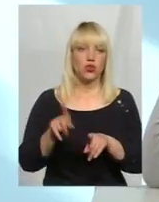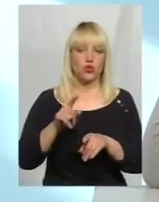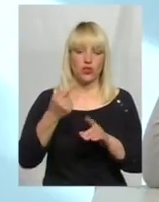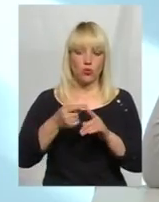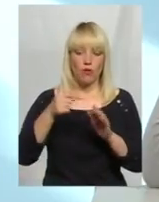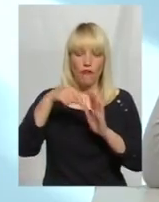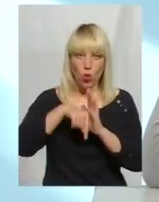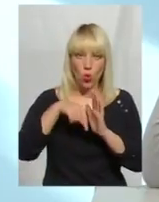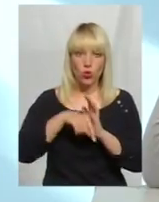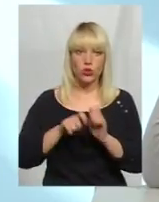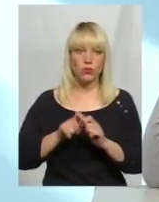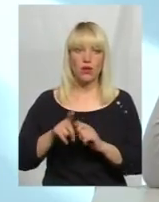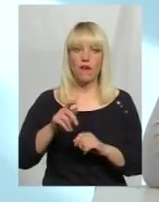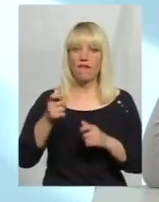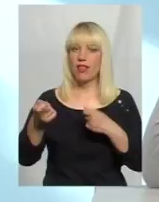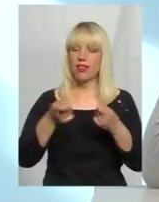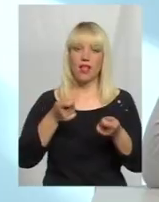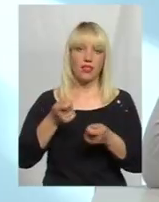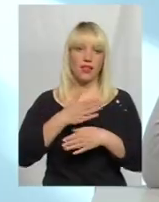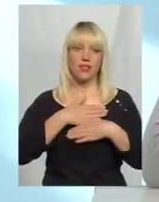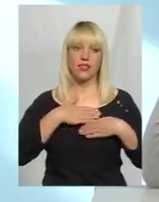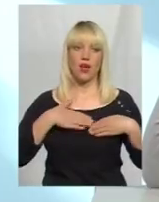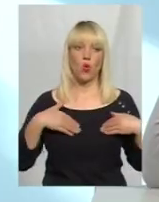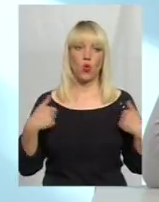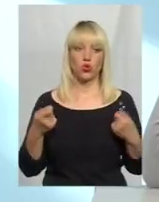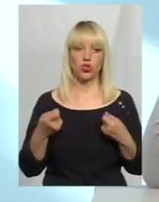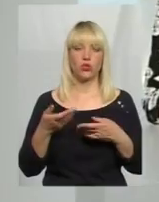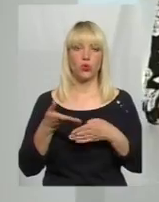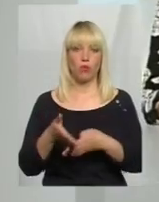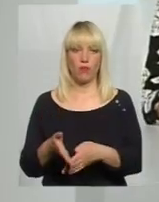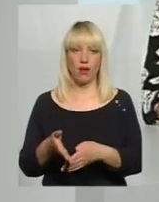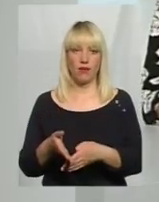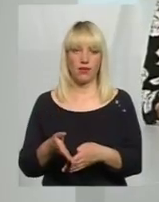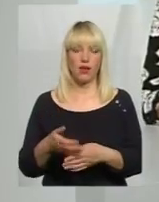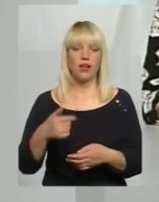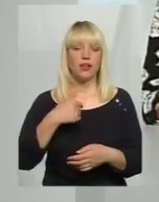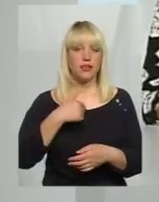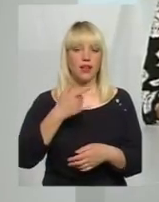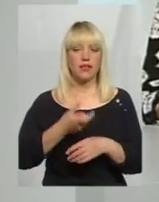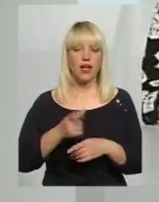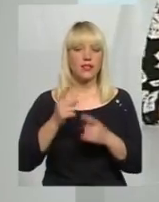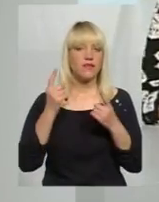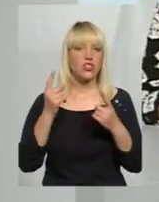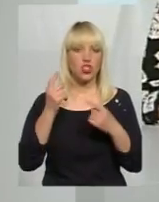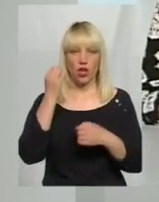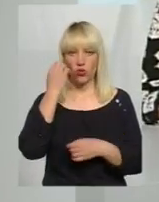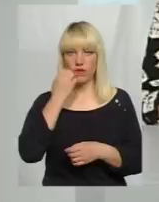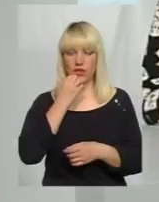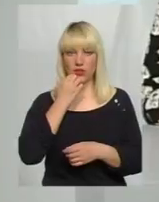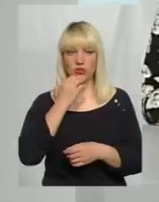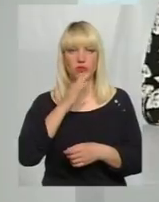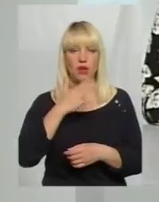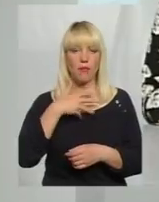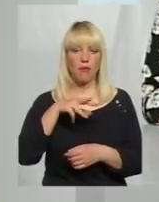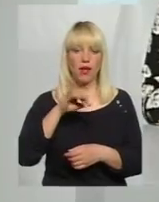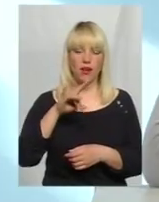на жаль, влада допомагати не хоче. Оце от я надзвичайно вдячна, звичайно, нашому меру